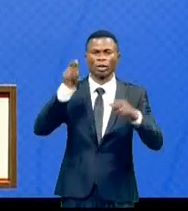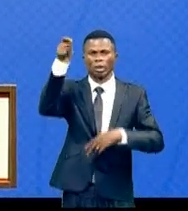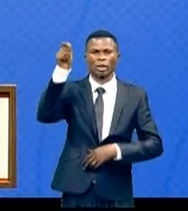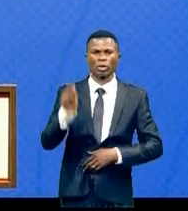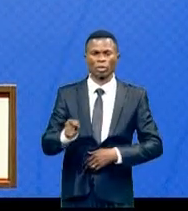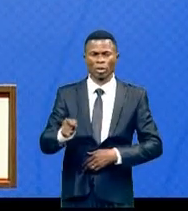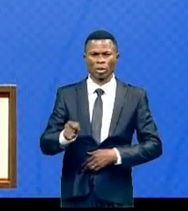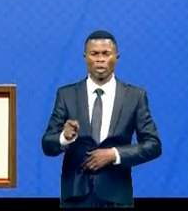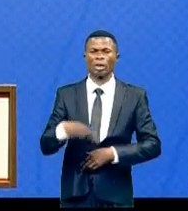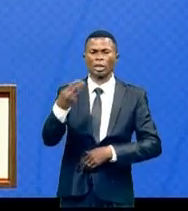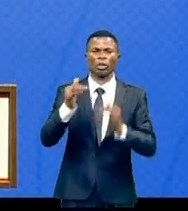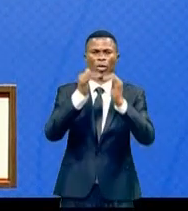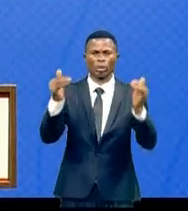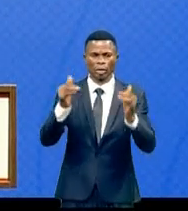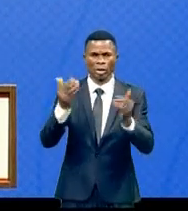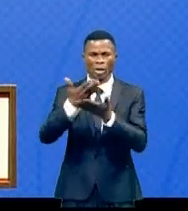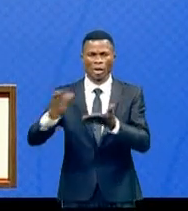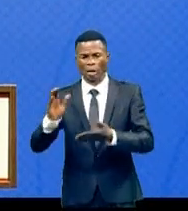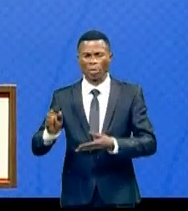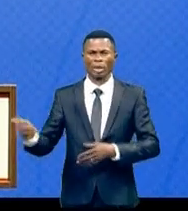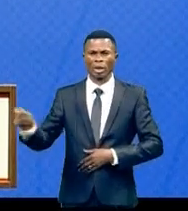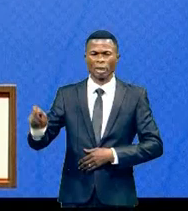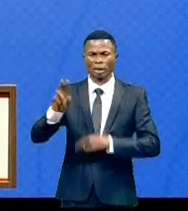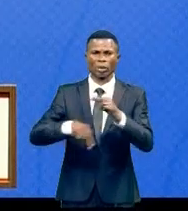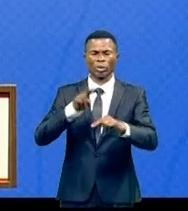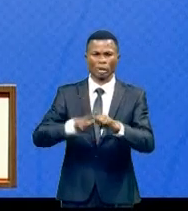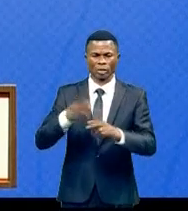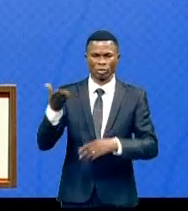armées et de ramener la paix dans cette partie du territoire national.